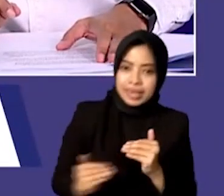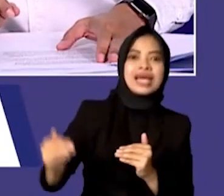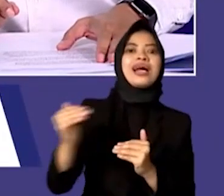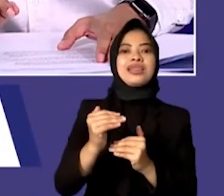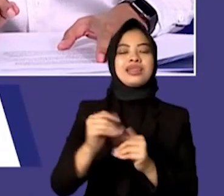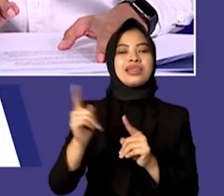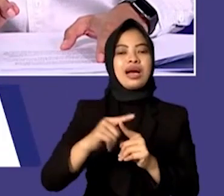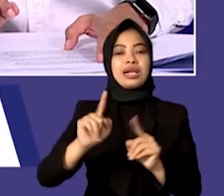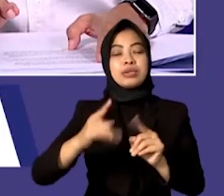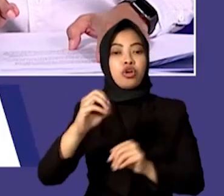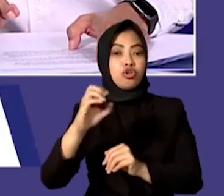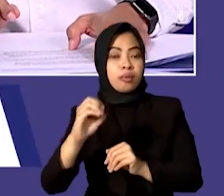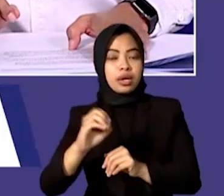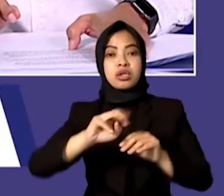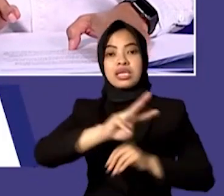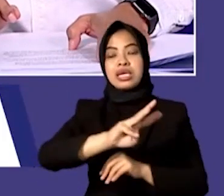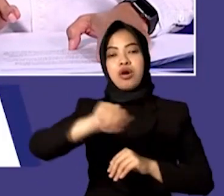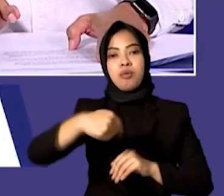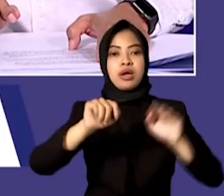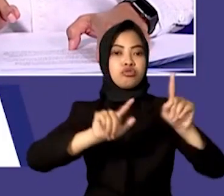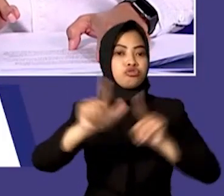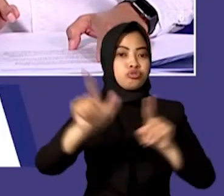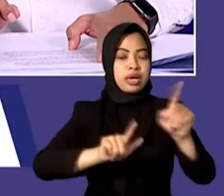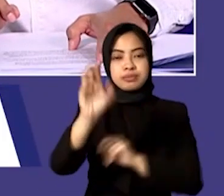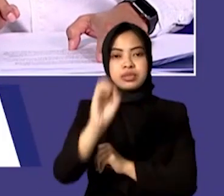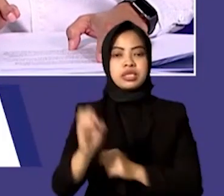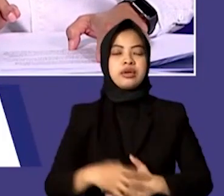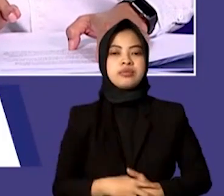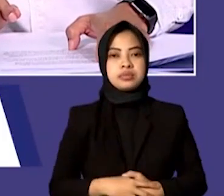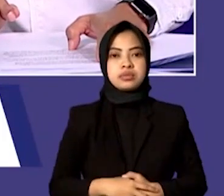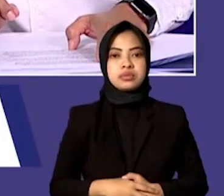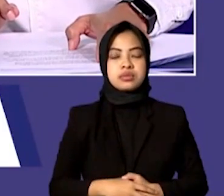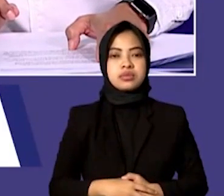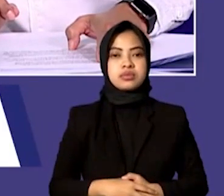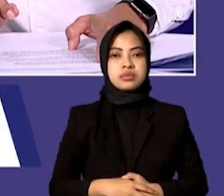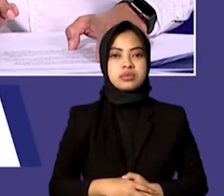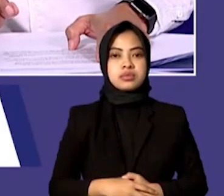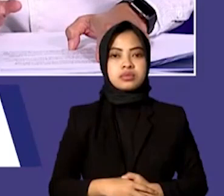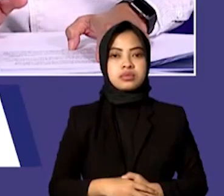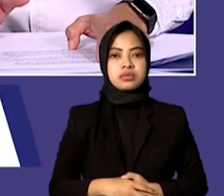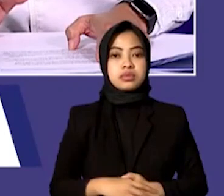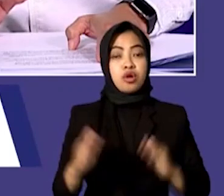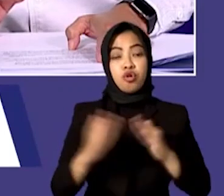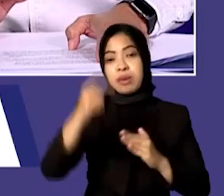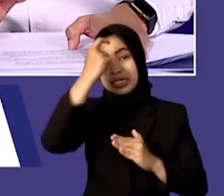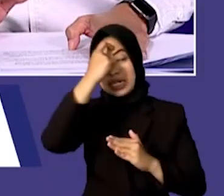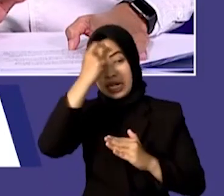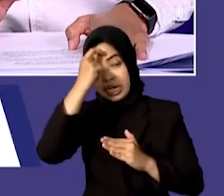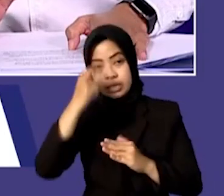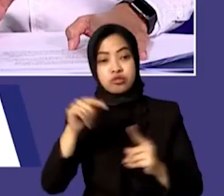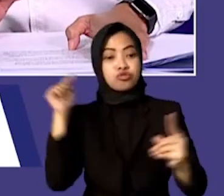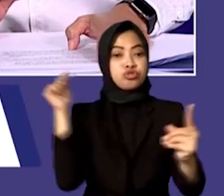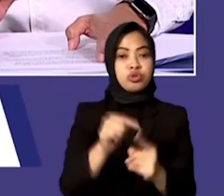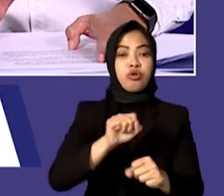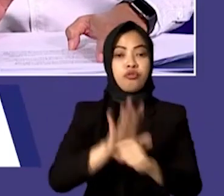11 okt menjadi 3,7 belas persen peningkatan kualitas rumah sakit rujukan